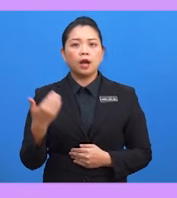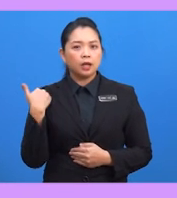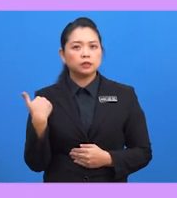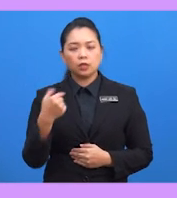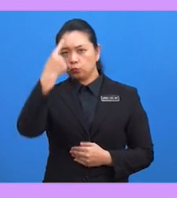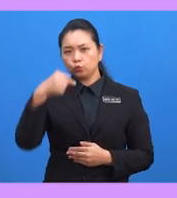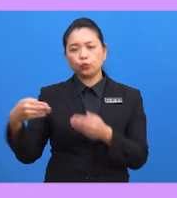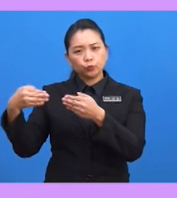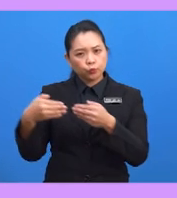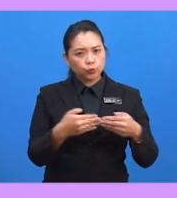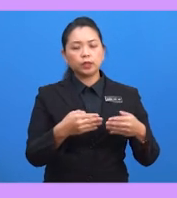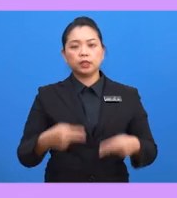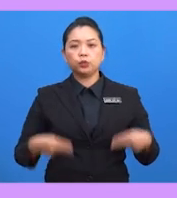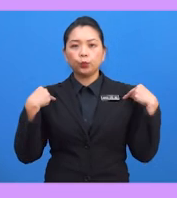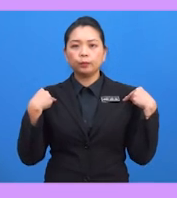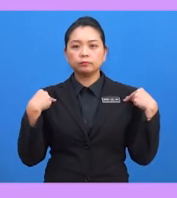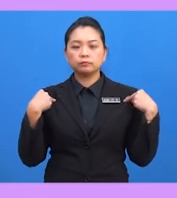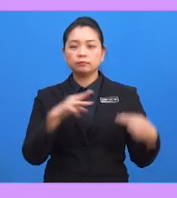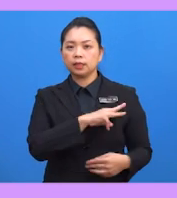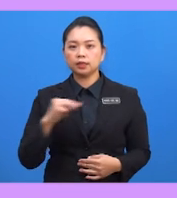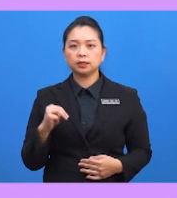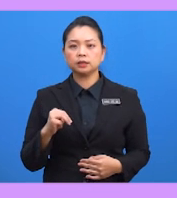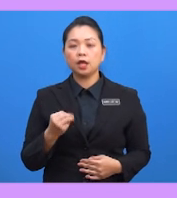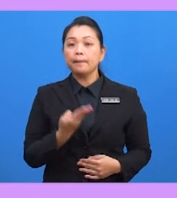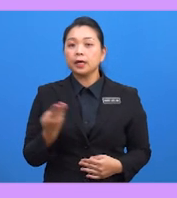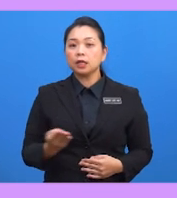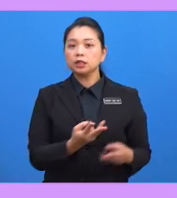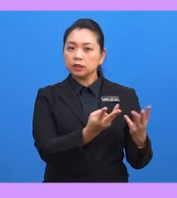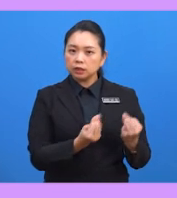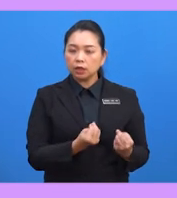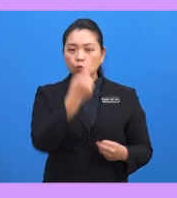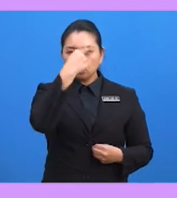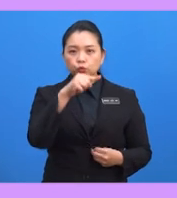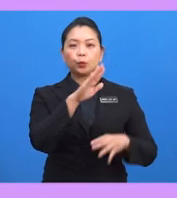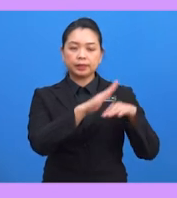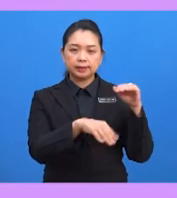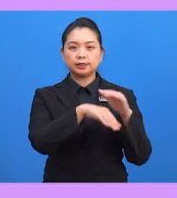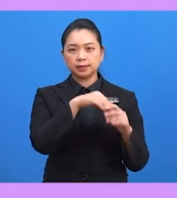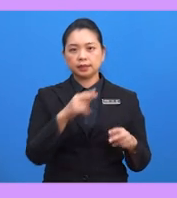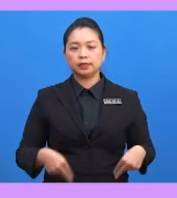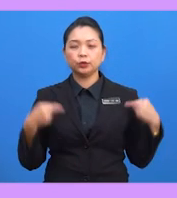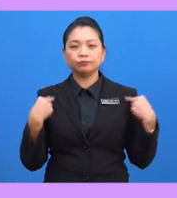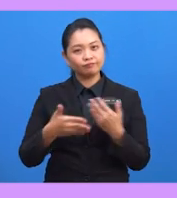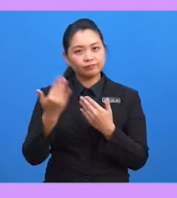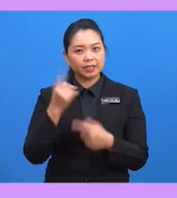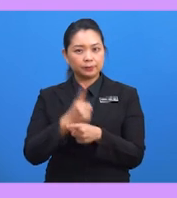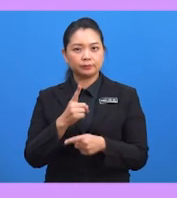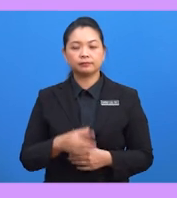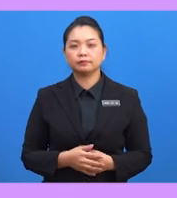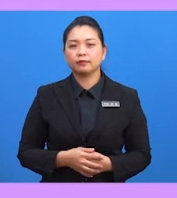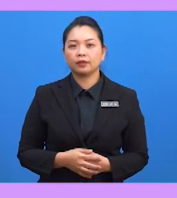diperlukan untuk meneruskan hidup manakala barang kehendak digunakan untuk keselesaan hidup. Mudah kan?